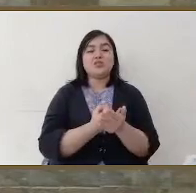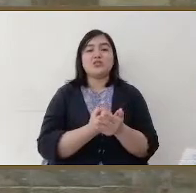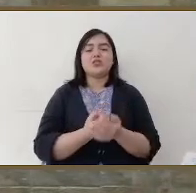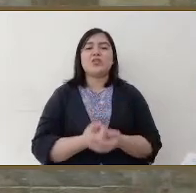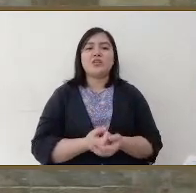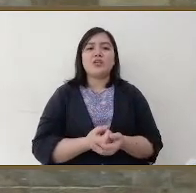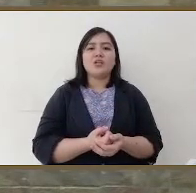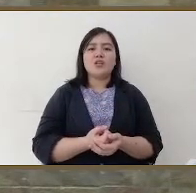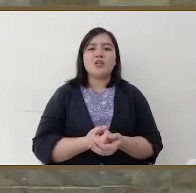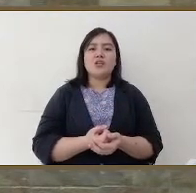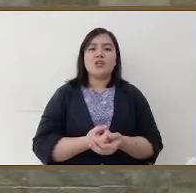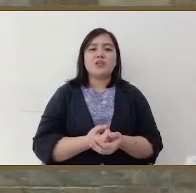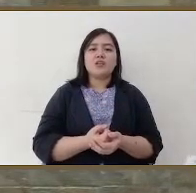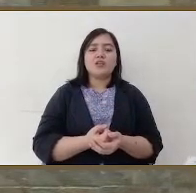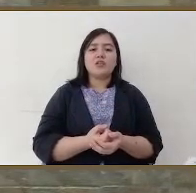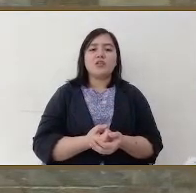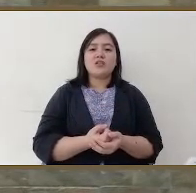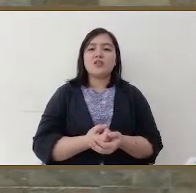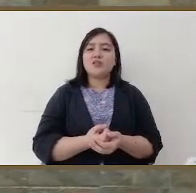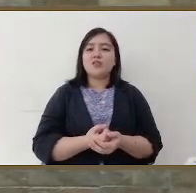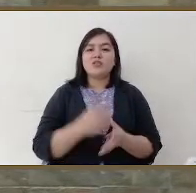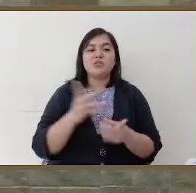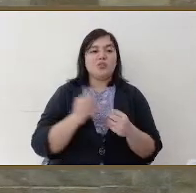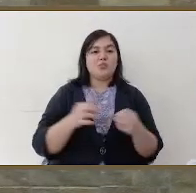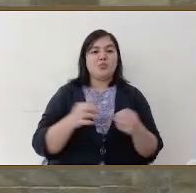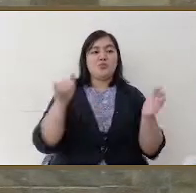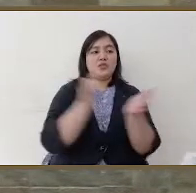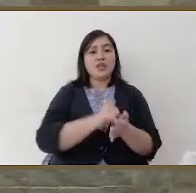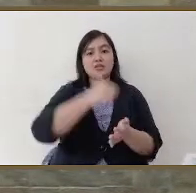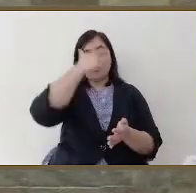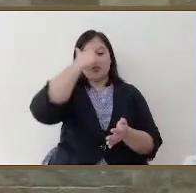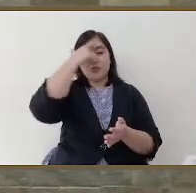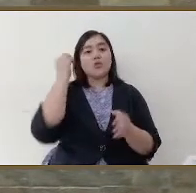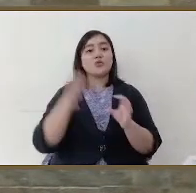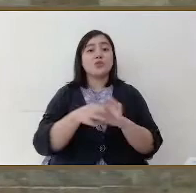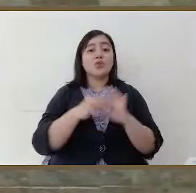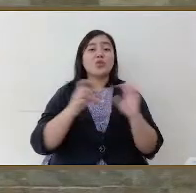But you never tried to correct your children.